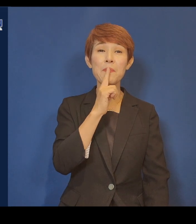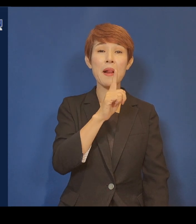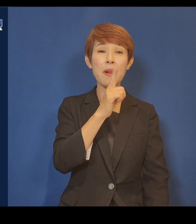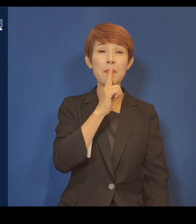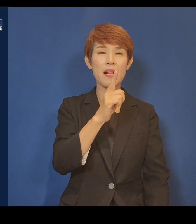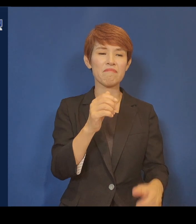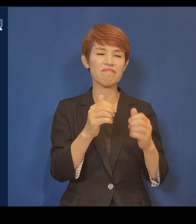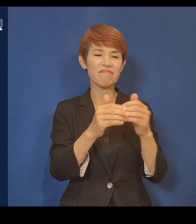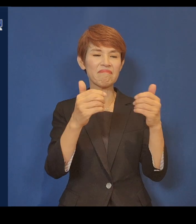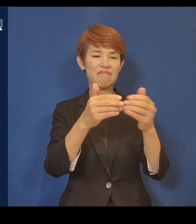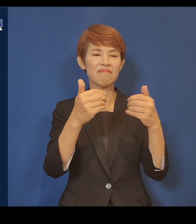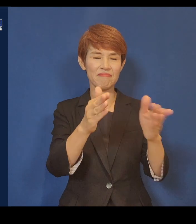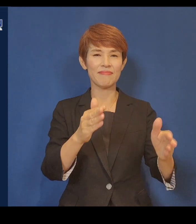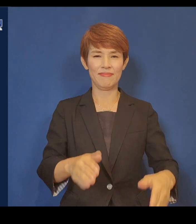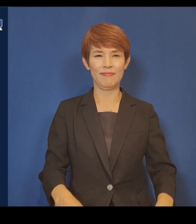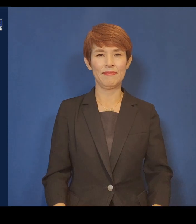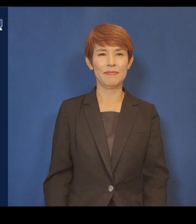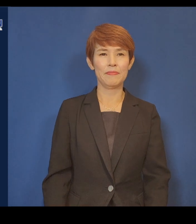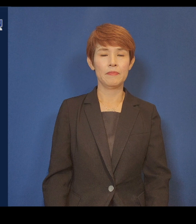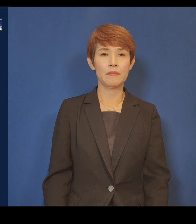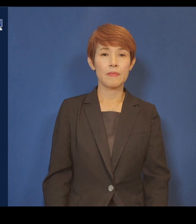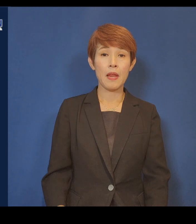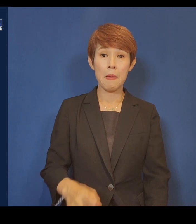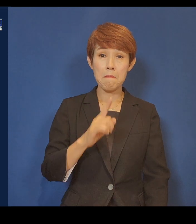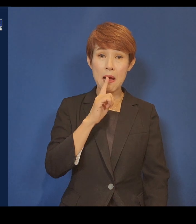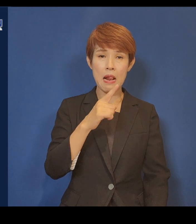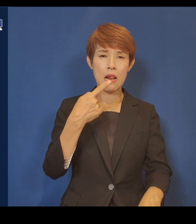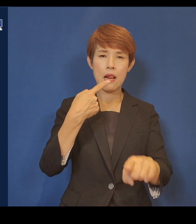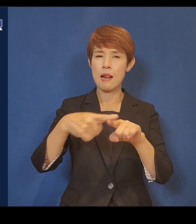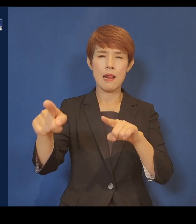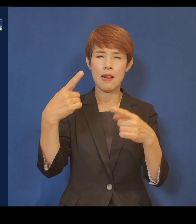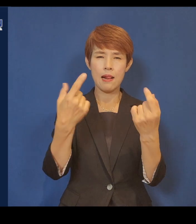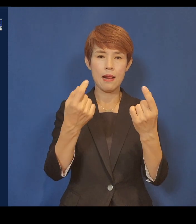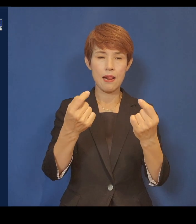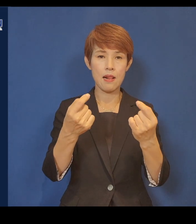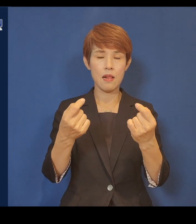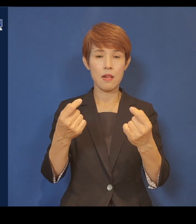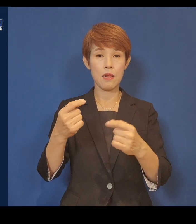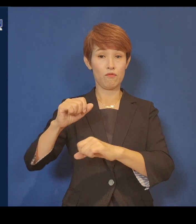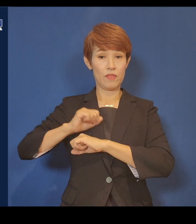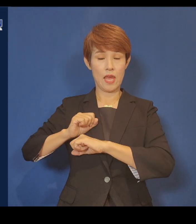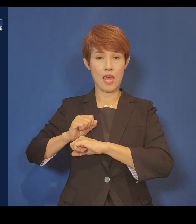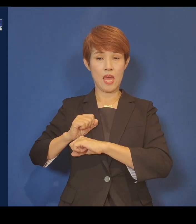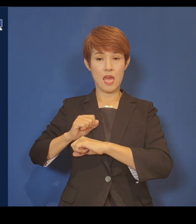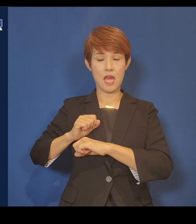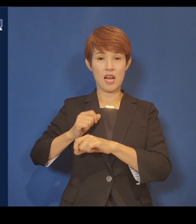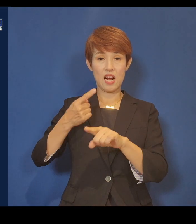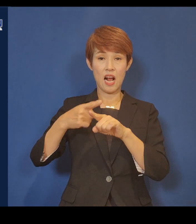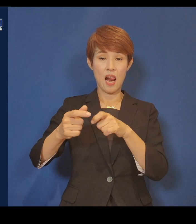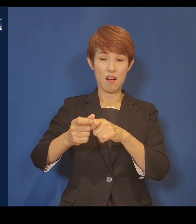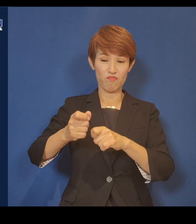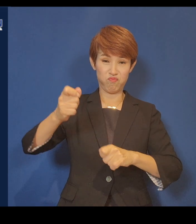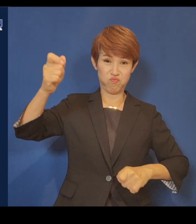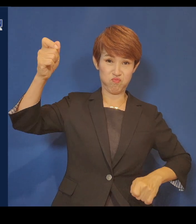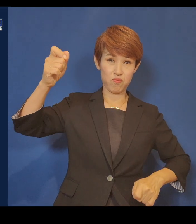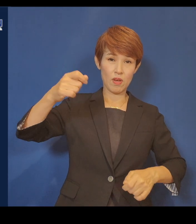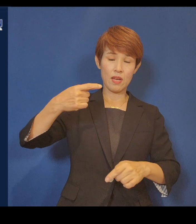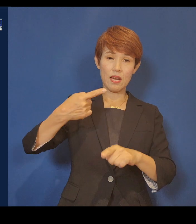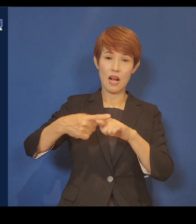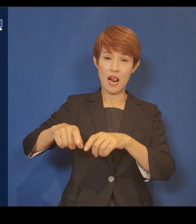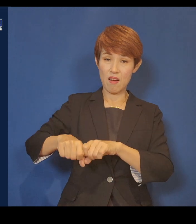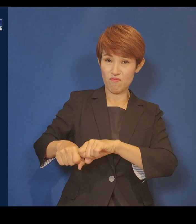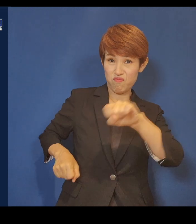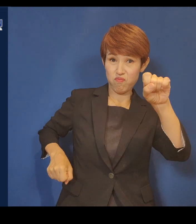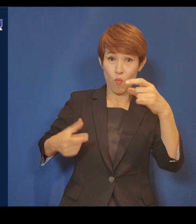소리죠. 말이 장검 같아서, 군대에서 사용하는 군도 같아서, 그